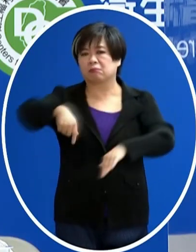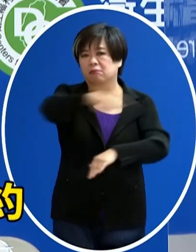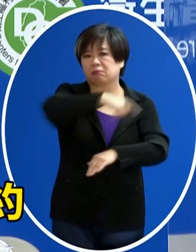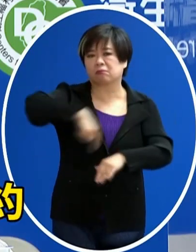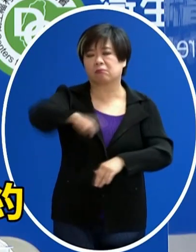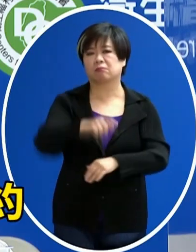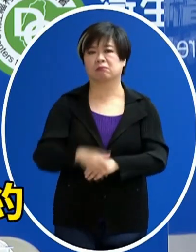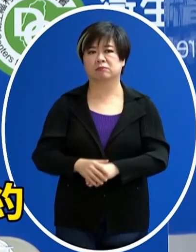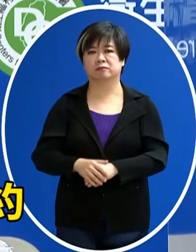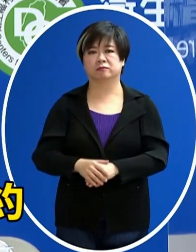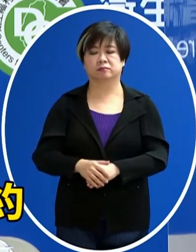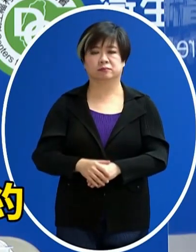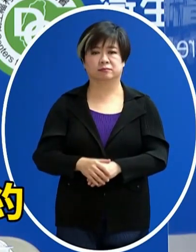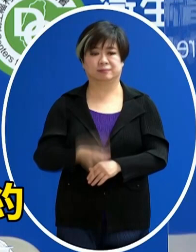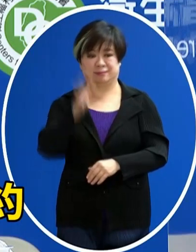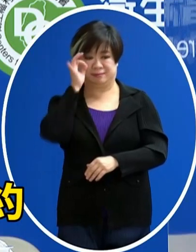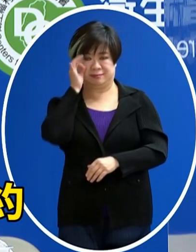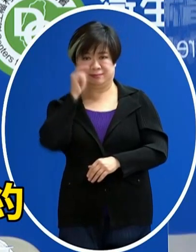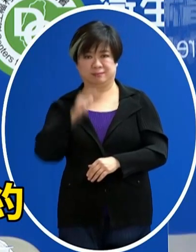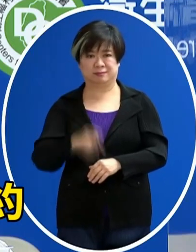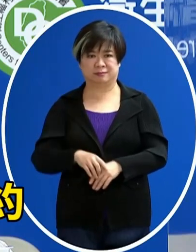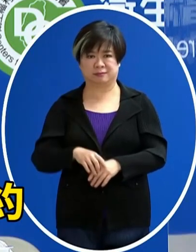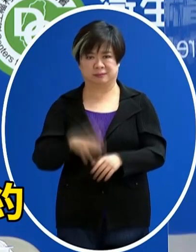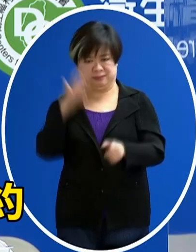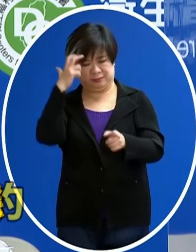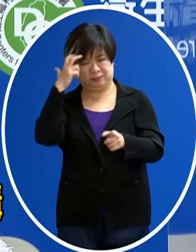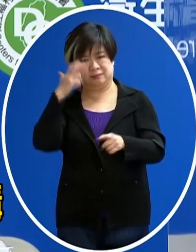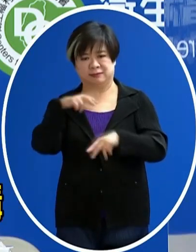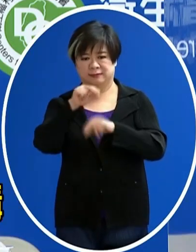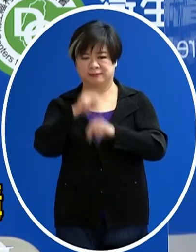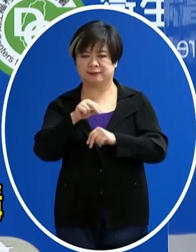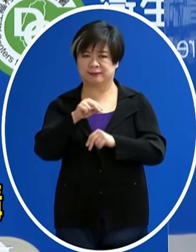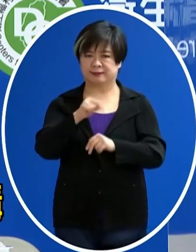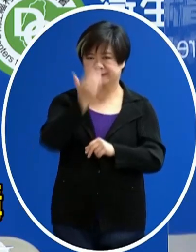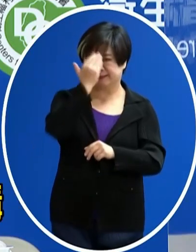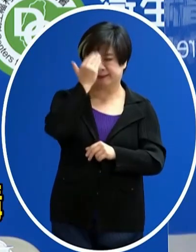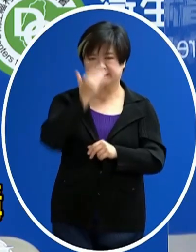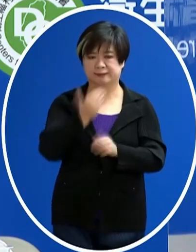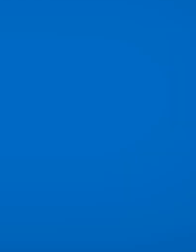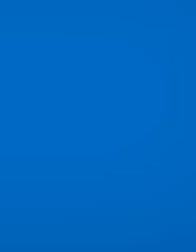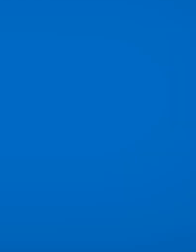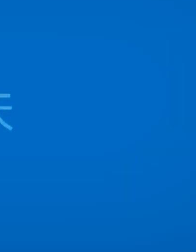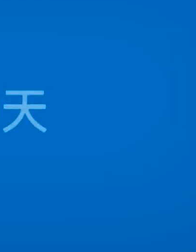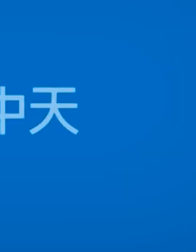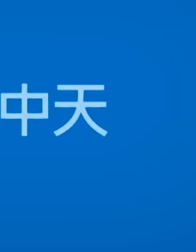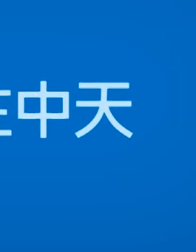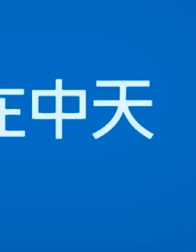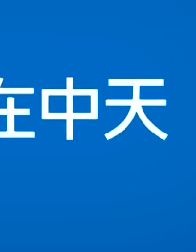那基本上如果是一个非常硬的这合约，那他应该及早跟我们讲，